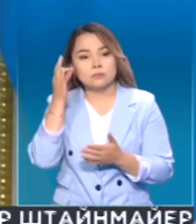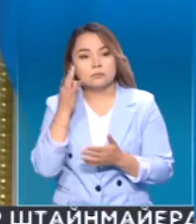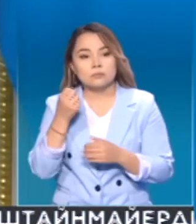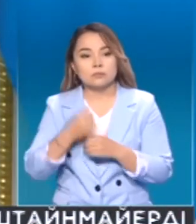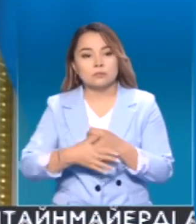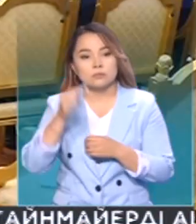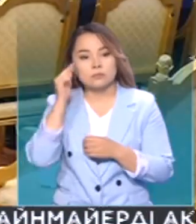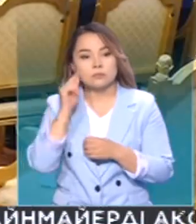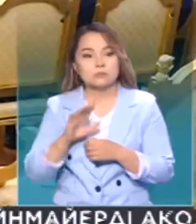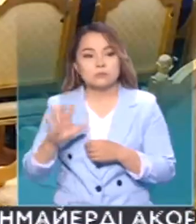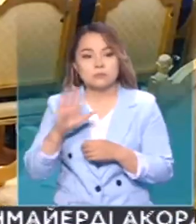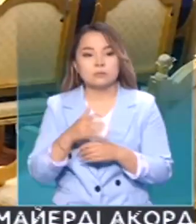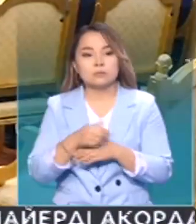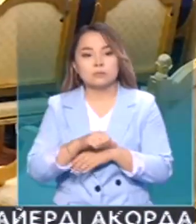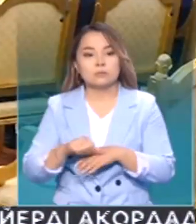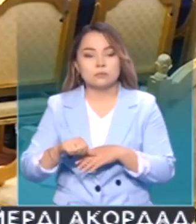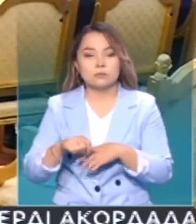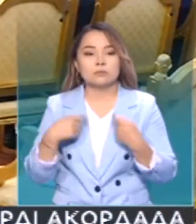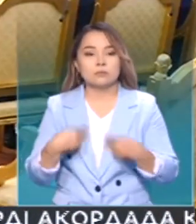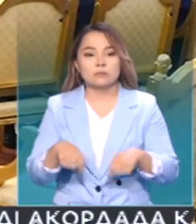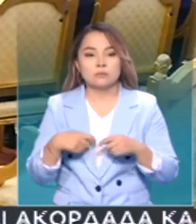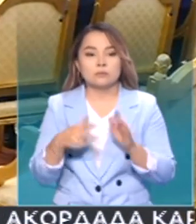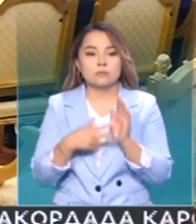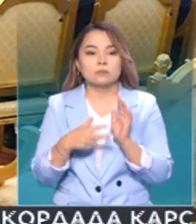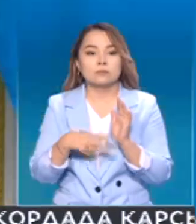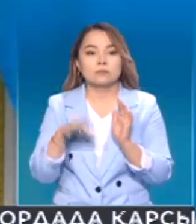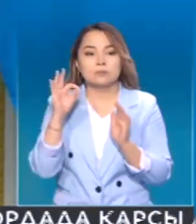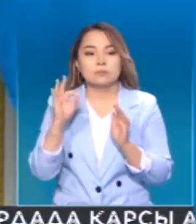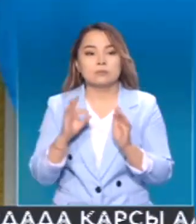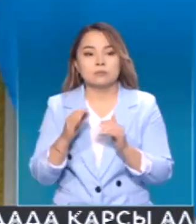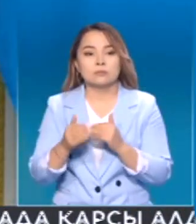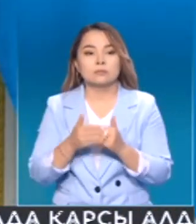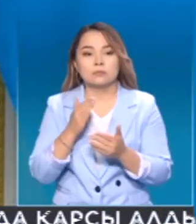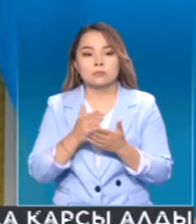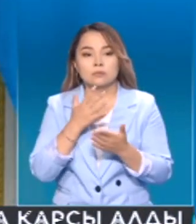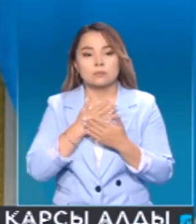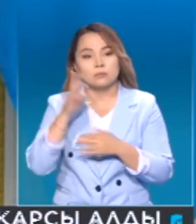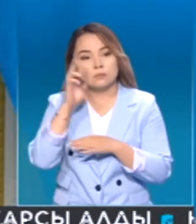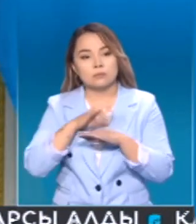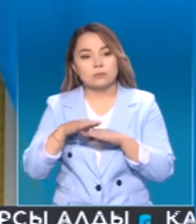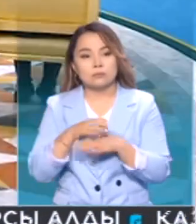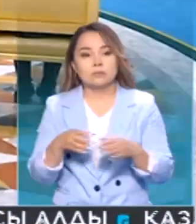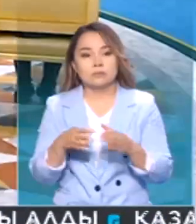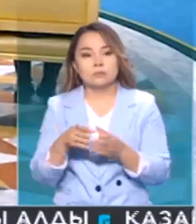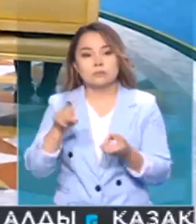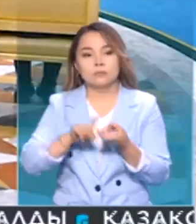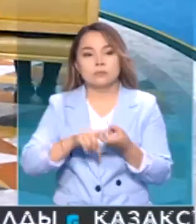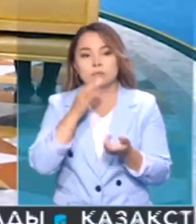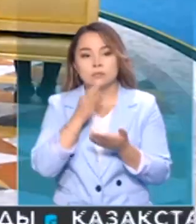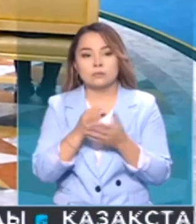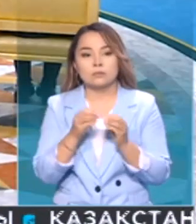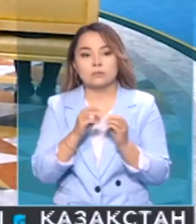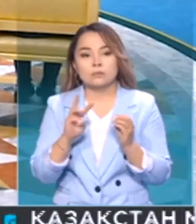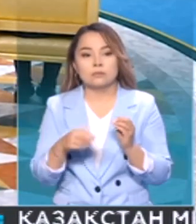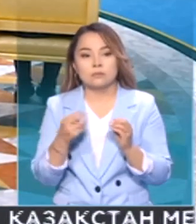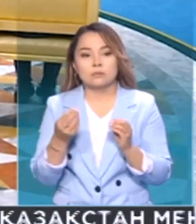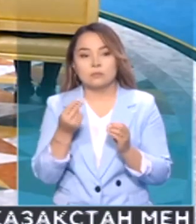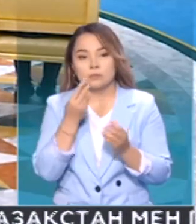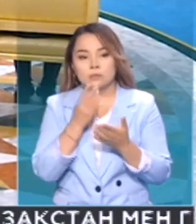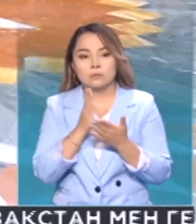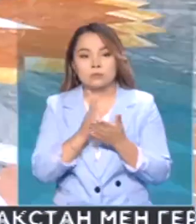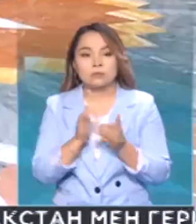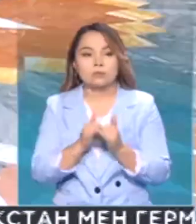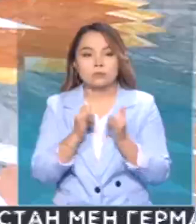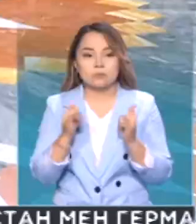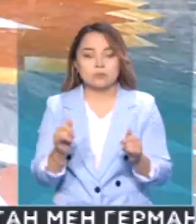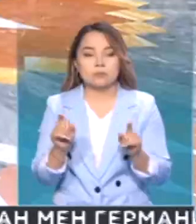Азия елдерімен сыртқы саудасының 80%-ден астамы біздің елге тиесілі. Былтыр сауда көлемі 10 миллиардқа жеткен. Енді